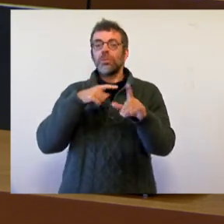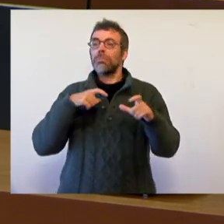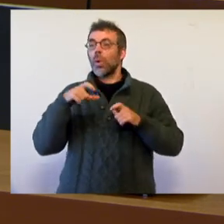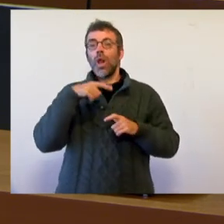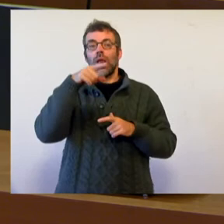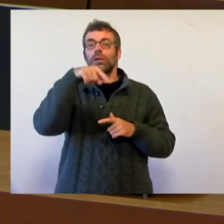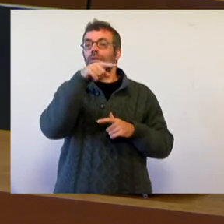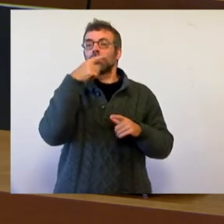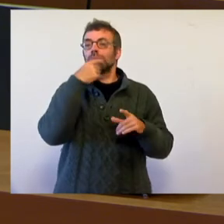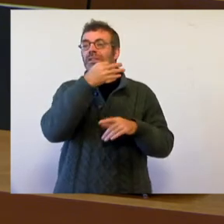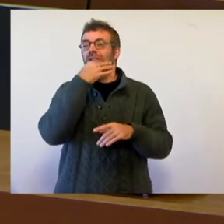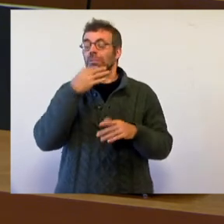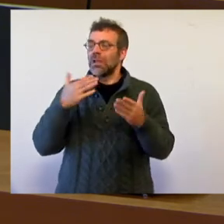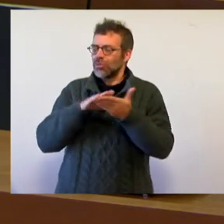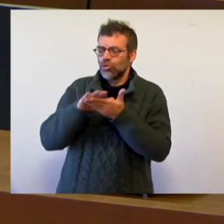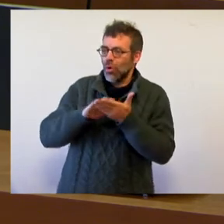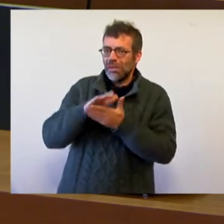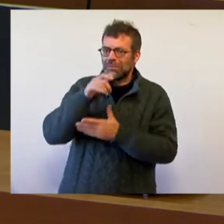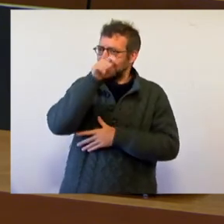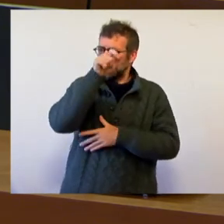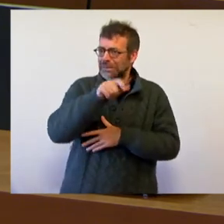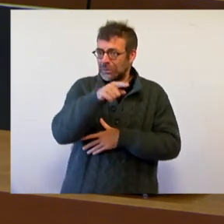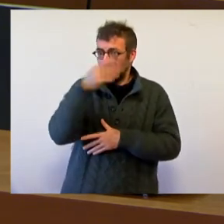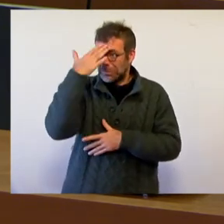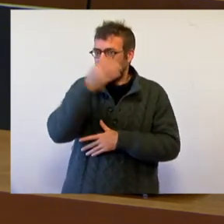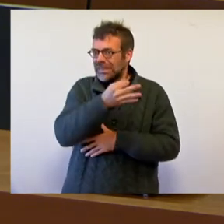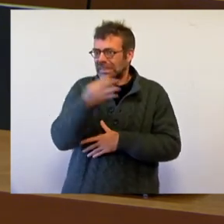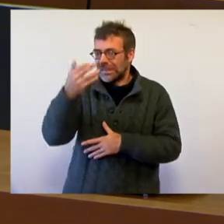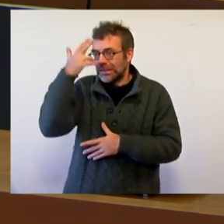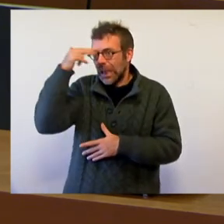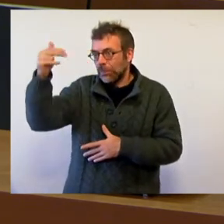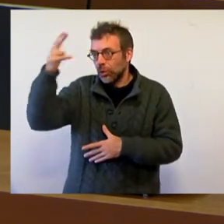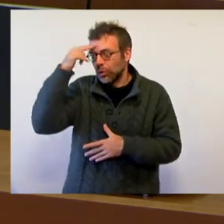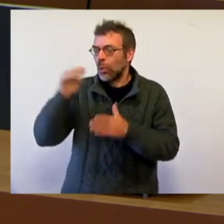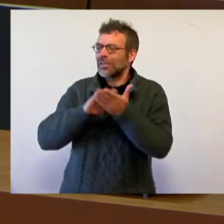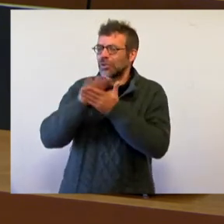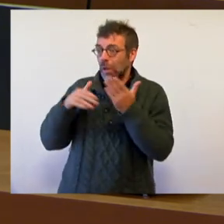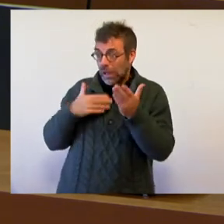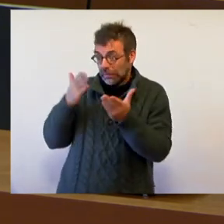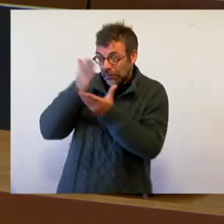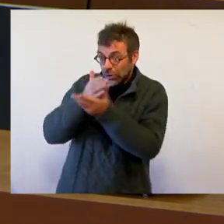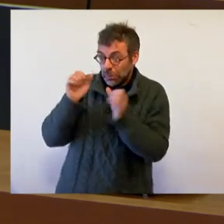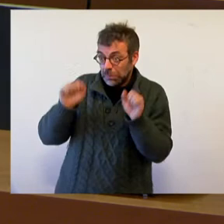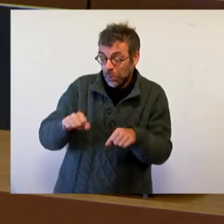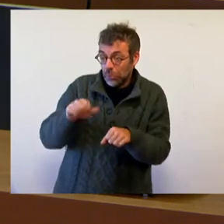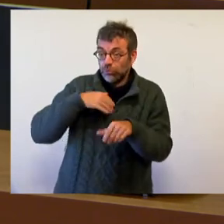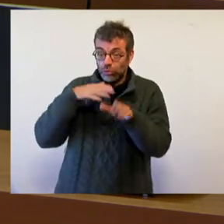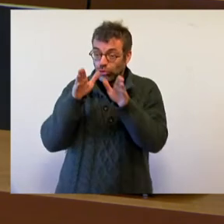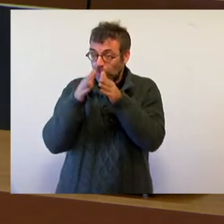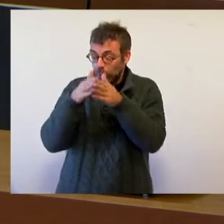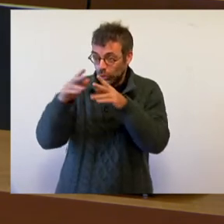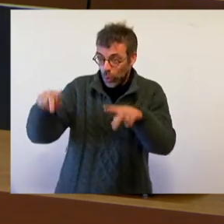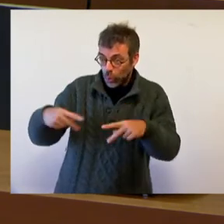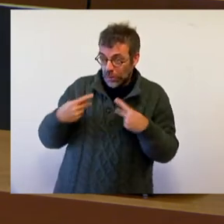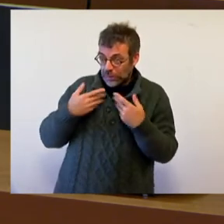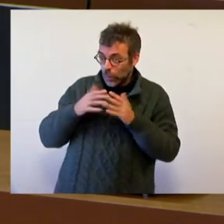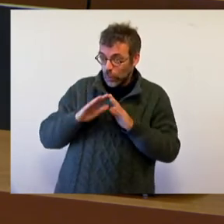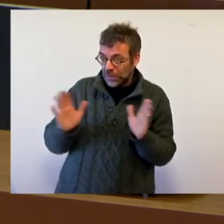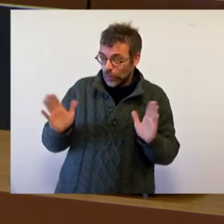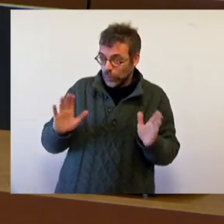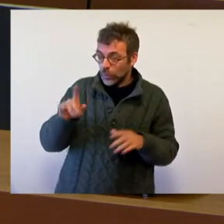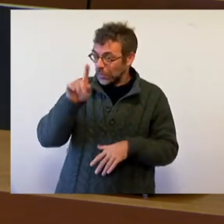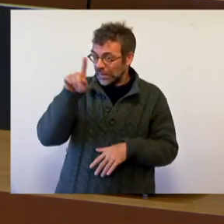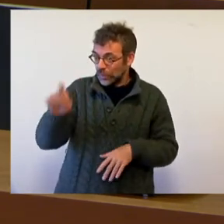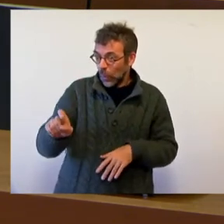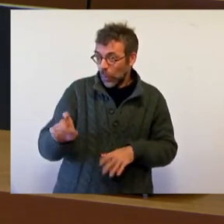quand un collègue dit n'importe quoi, est-ce que nous avons la possibilité d'intervenir à la suite? Voilà, c'est simplement. C'est une